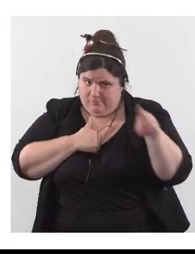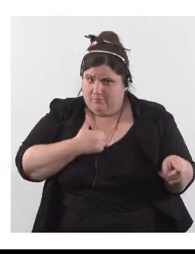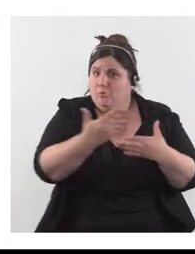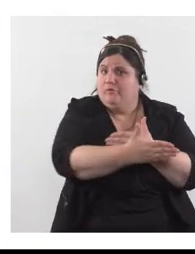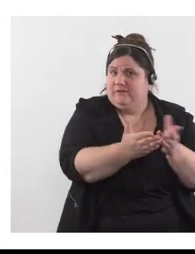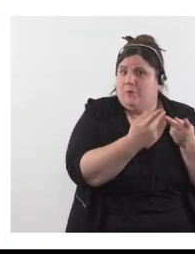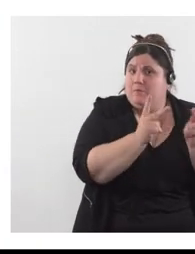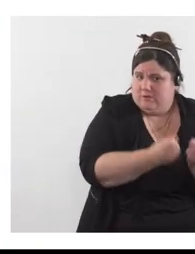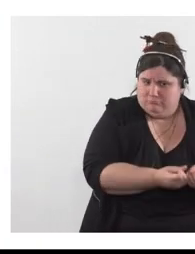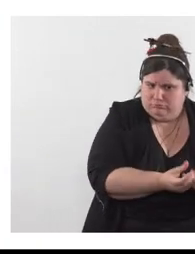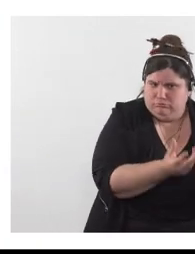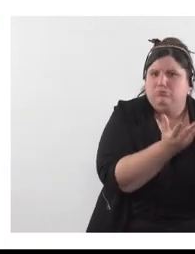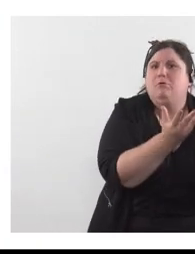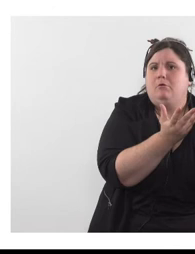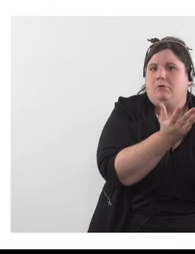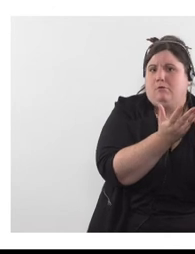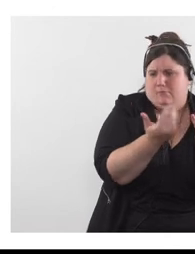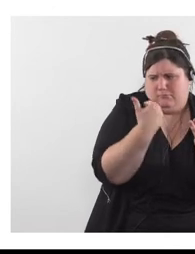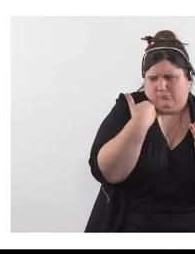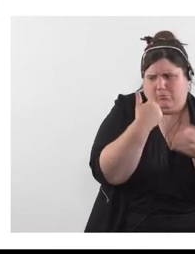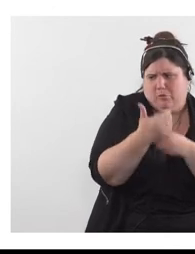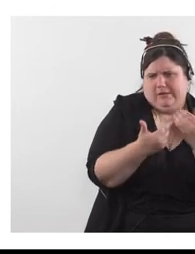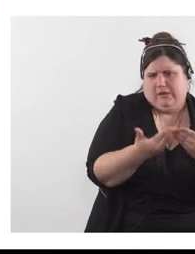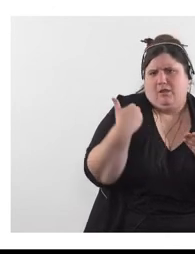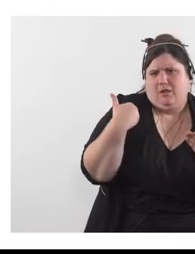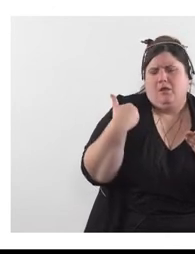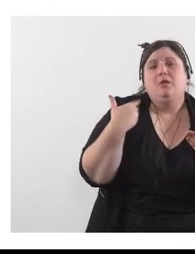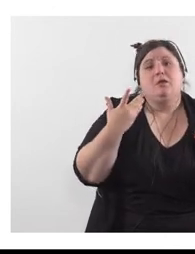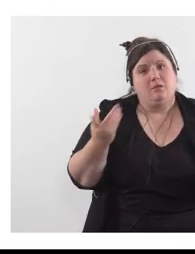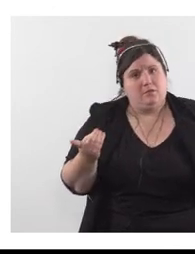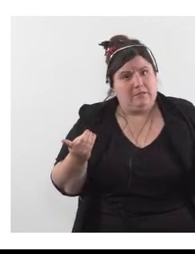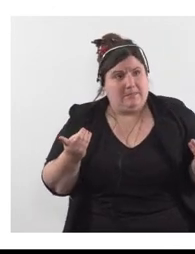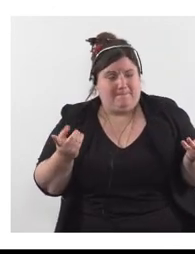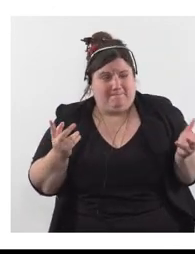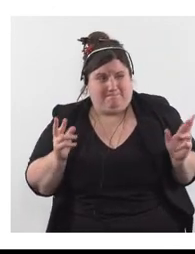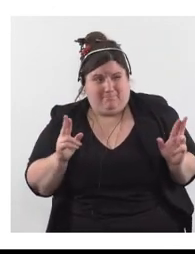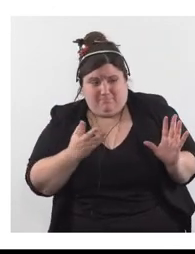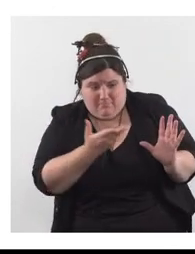bientôt, des organisations du domaine public